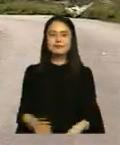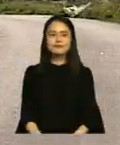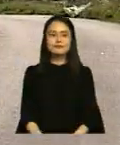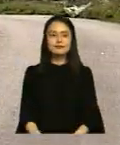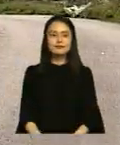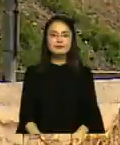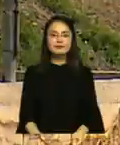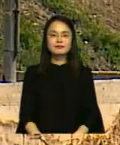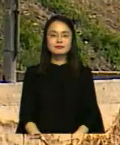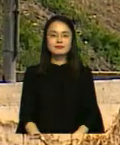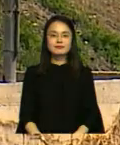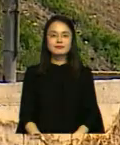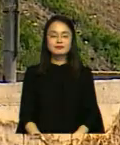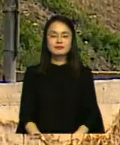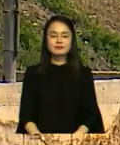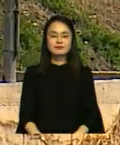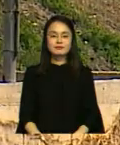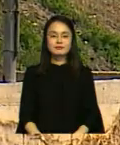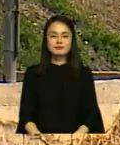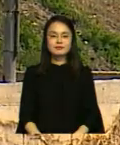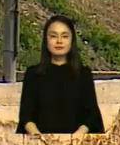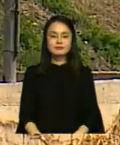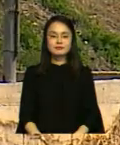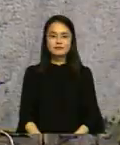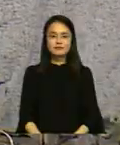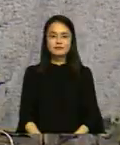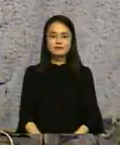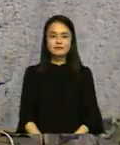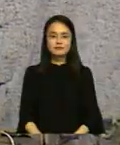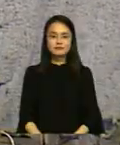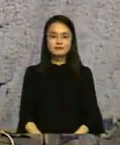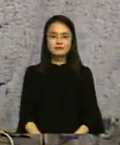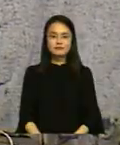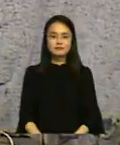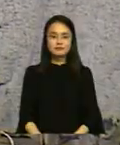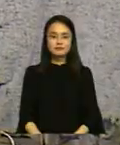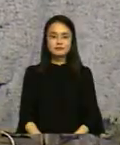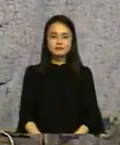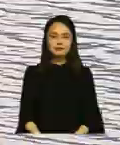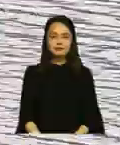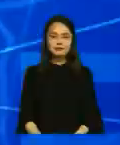지금까지 경기도청 지역경제과 심영린 팀장과 말씀 나눠봤습니다.